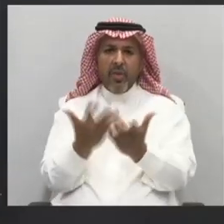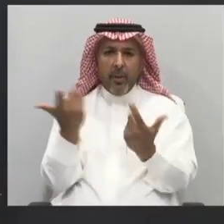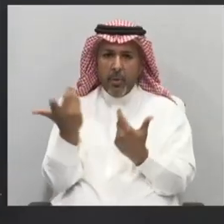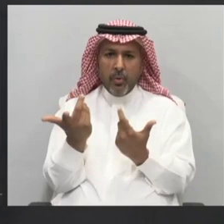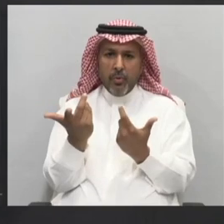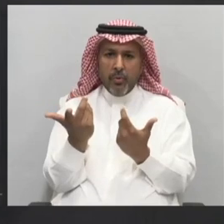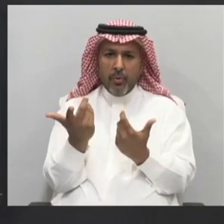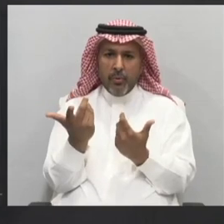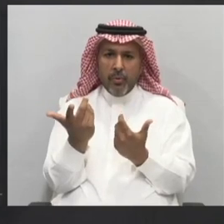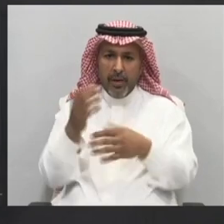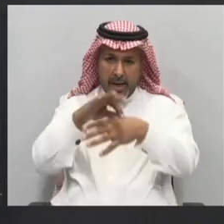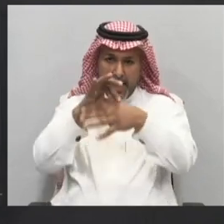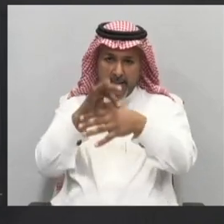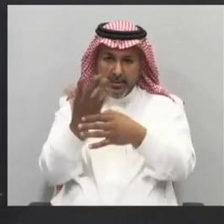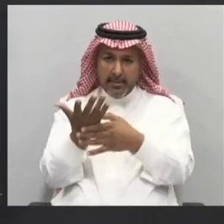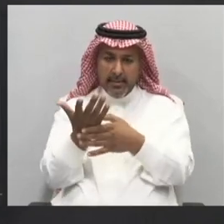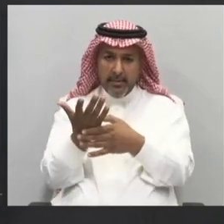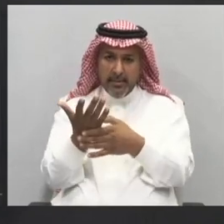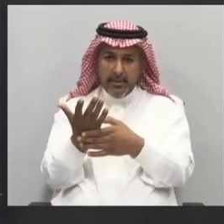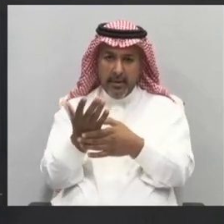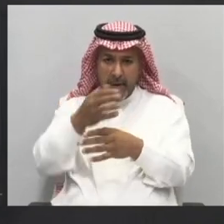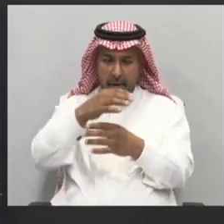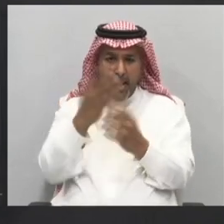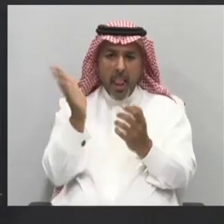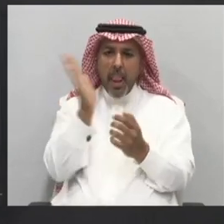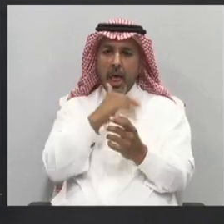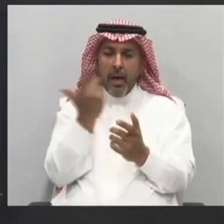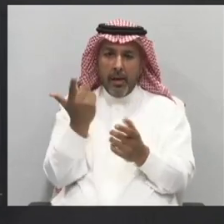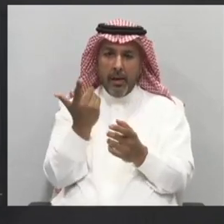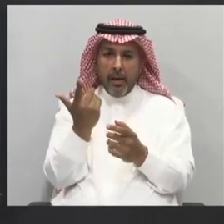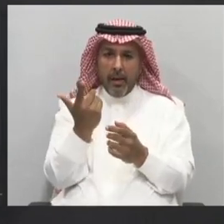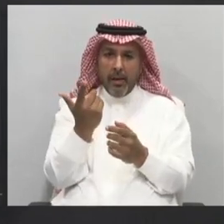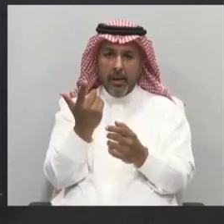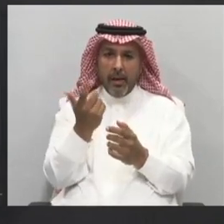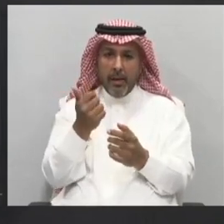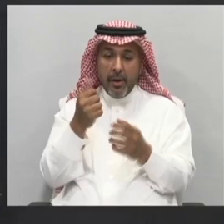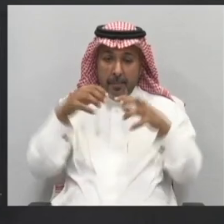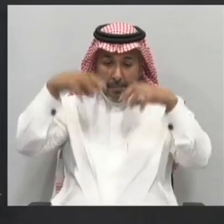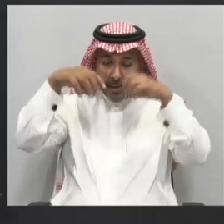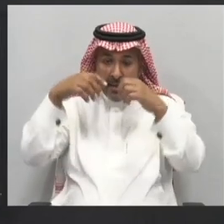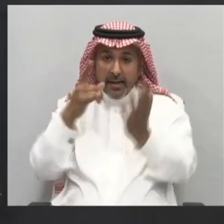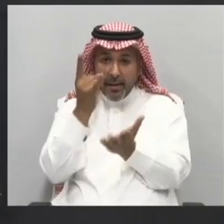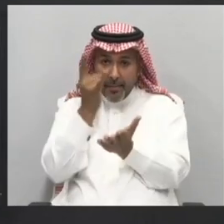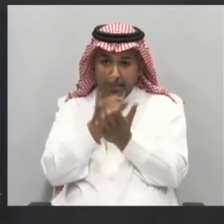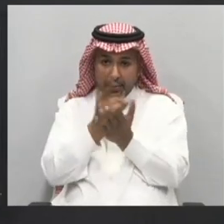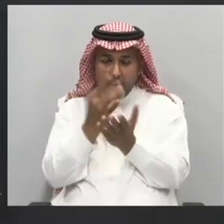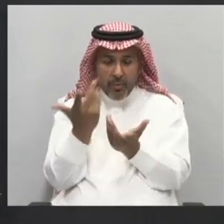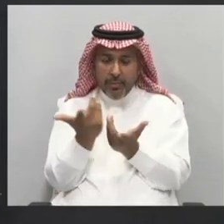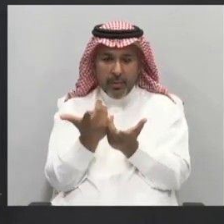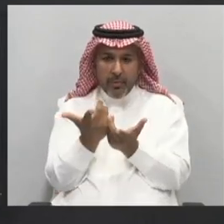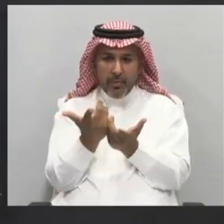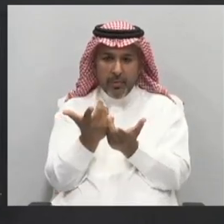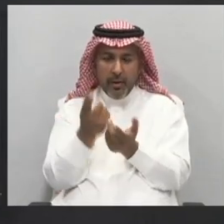البشر فيدل على ان هناك خالق واله سبحانه وتعالى جعل هذه المعجزات على يد